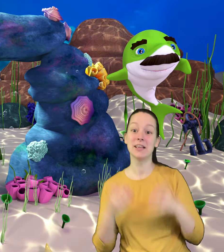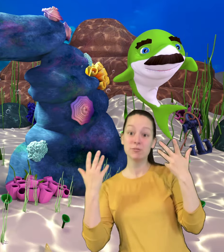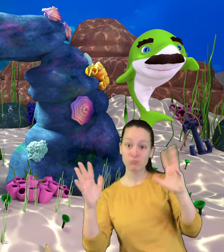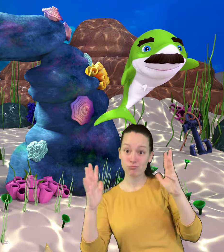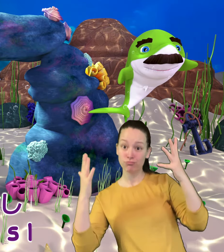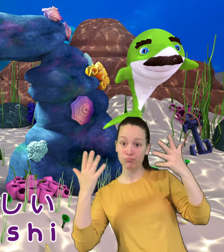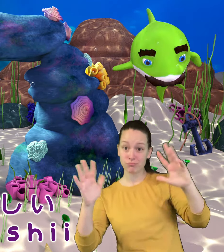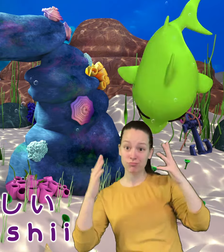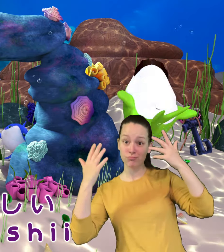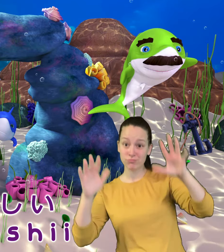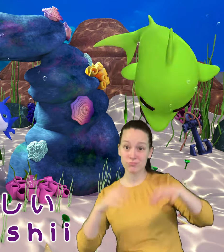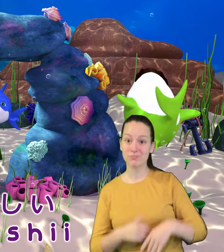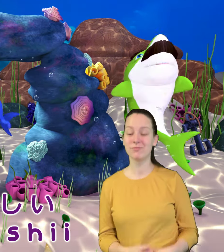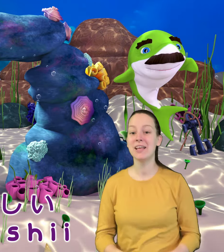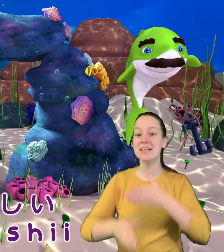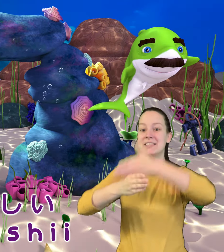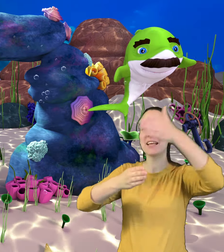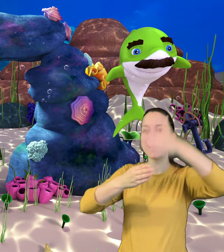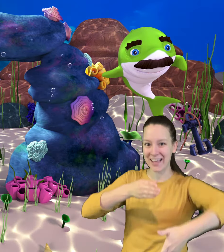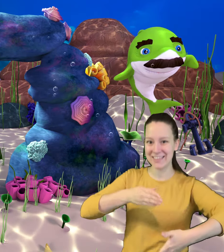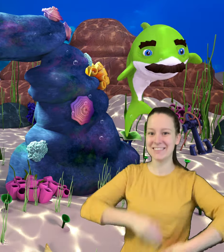嬉しい楽しい